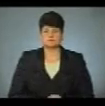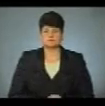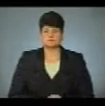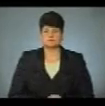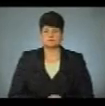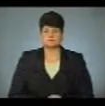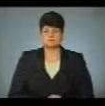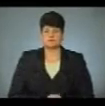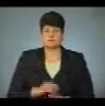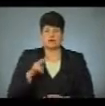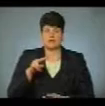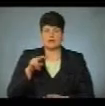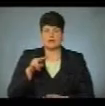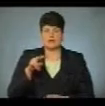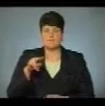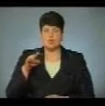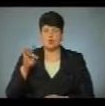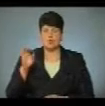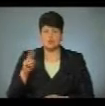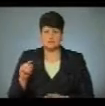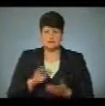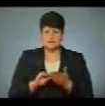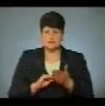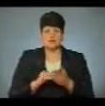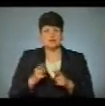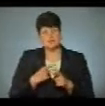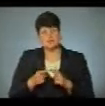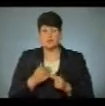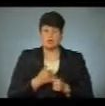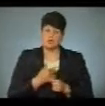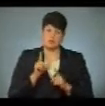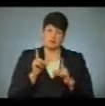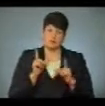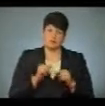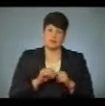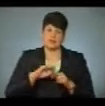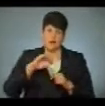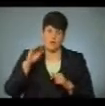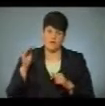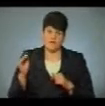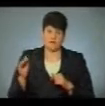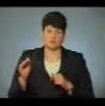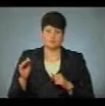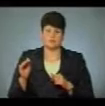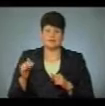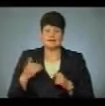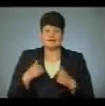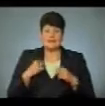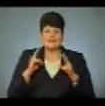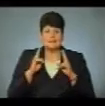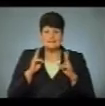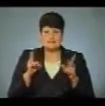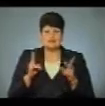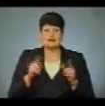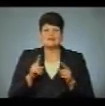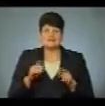Мені Ліля Проць написала, чи би хотіли ми би поїхати ніби на цей на Говерло, а так, я не знала за